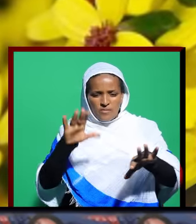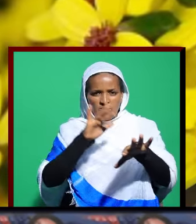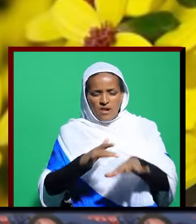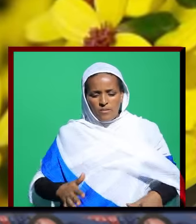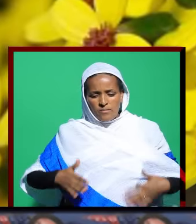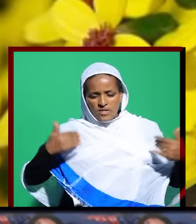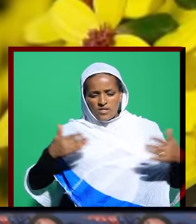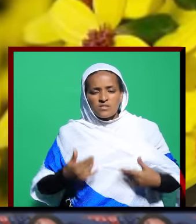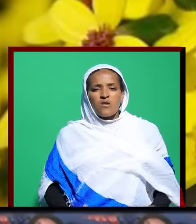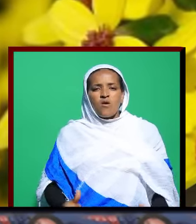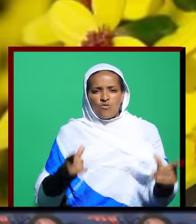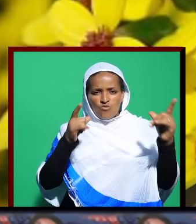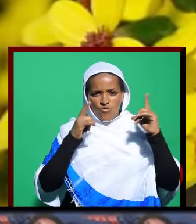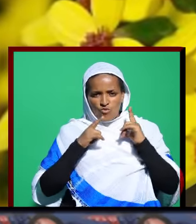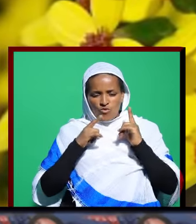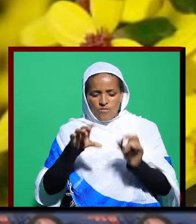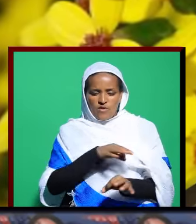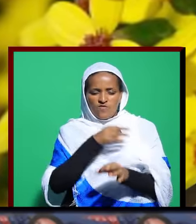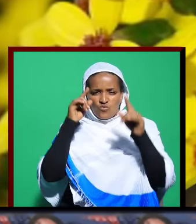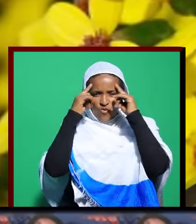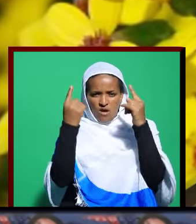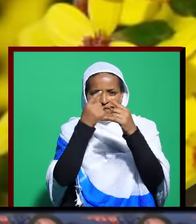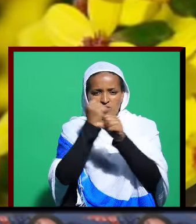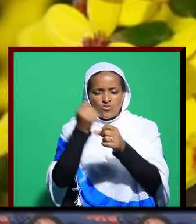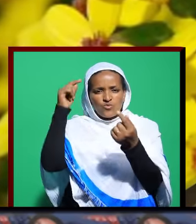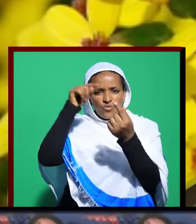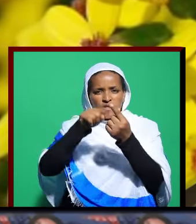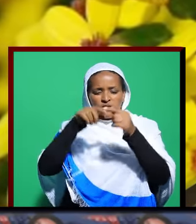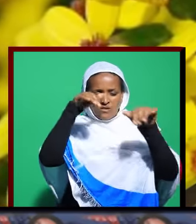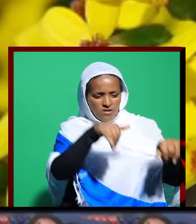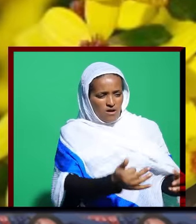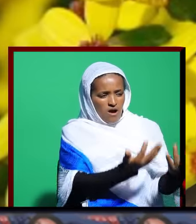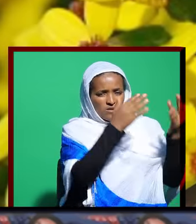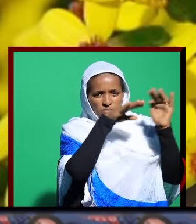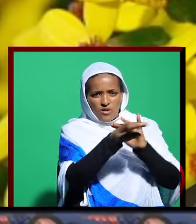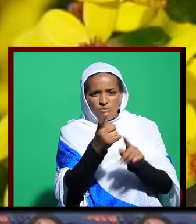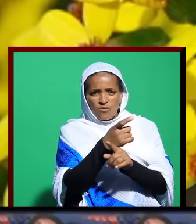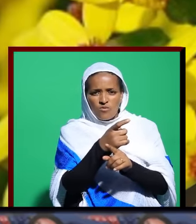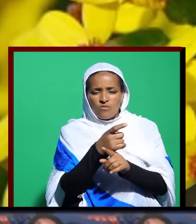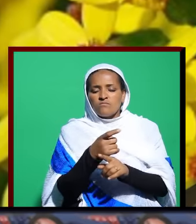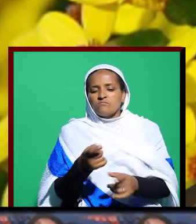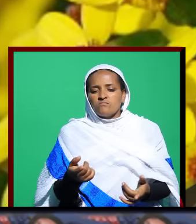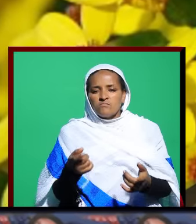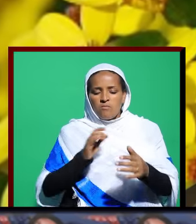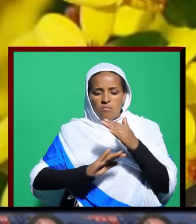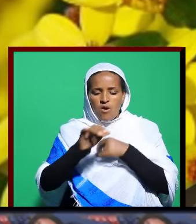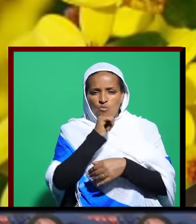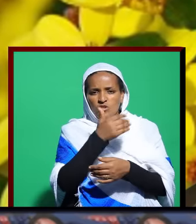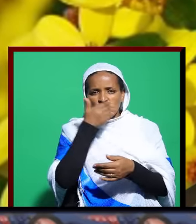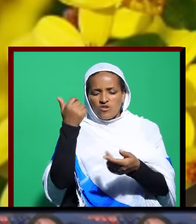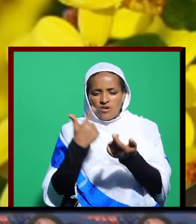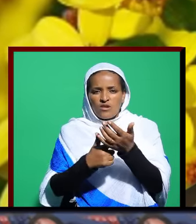ላይ በተድላ ደስታ ኖሮ በነፍሱ ኃጢአት ሰርቶ ነፍሱ ወደ ገሃነብ የሚገባ ቢሆን ባይወለድ ይሻላል።